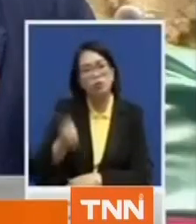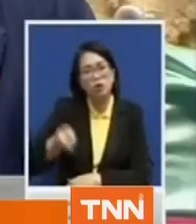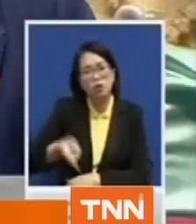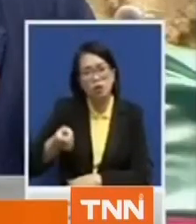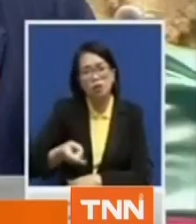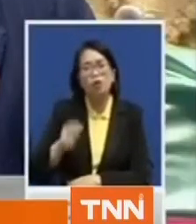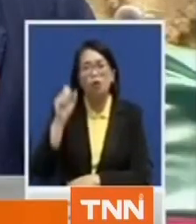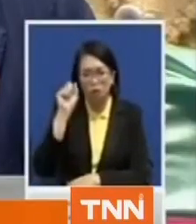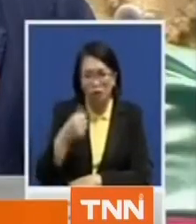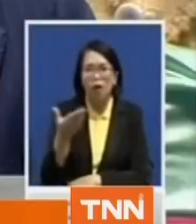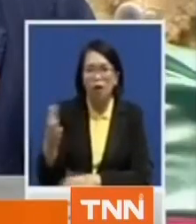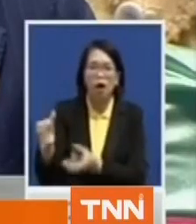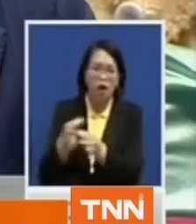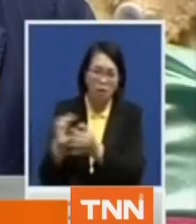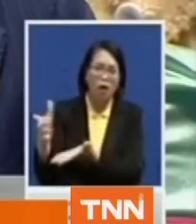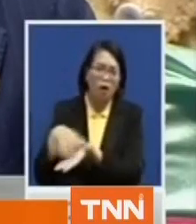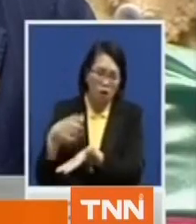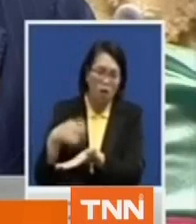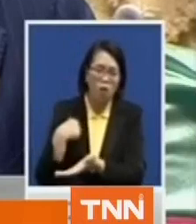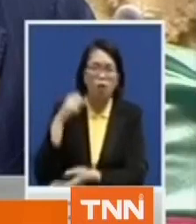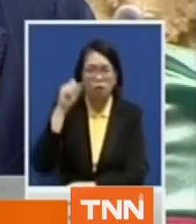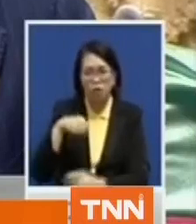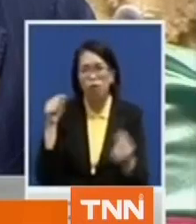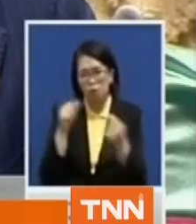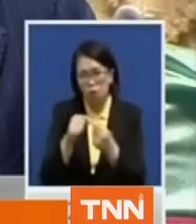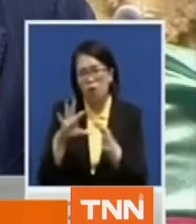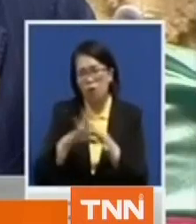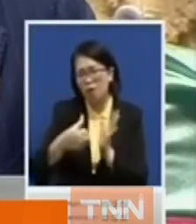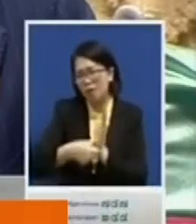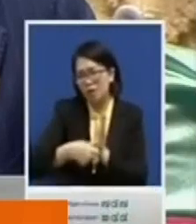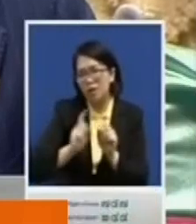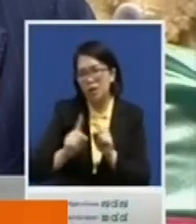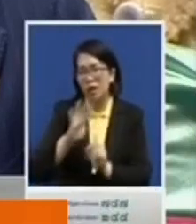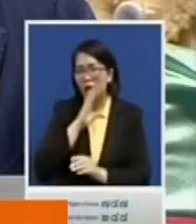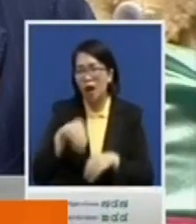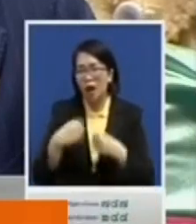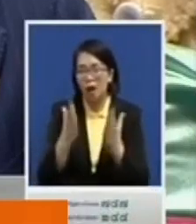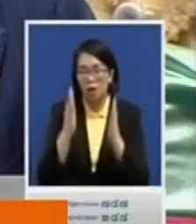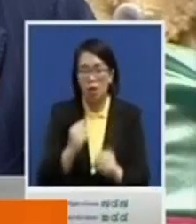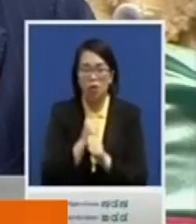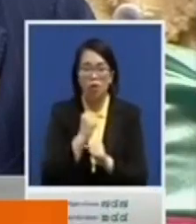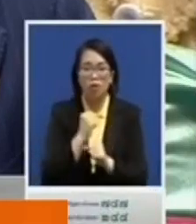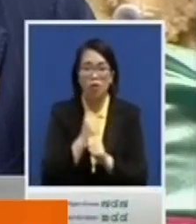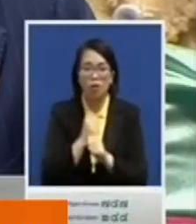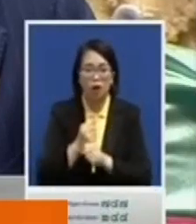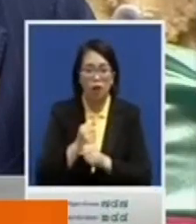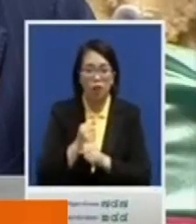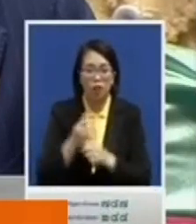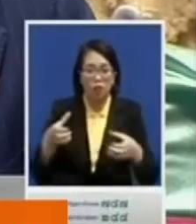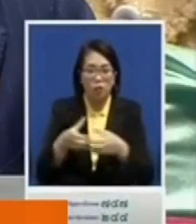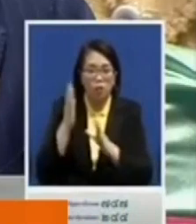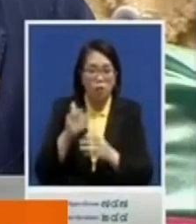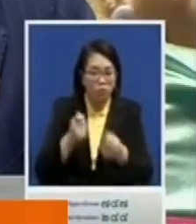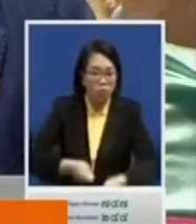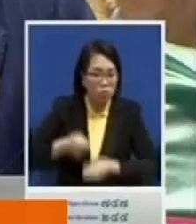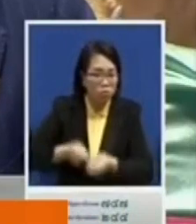ได้พูดไว้มาปล่อยให้ฟังกันอีกรอบ ได้เลยค่ะกระดุม5เม็ดที่ว่านะคะ1การแก้ไขเรื่องที่ดินปัจจุบันเกษตรกรเช่าที่ดินเพื่อ